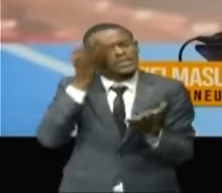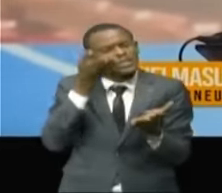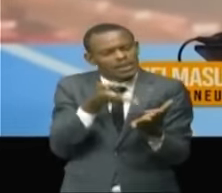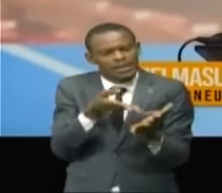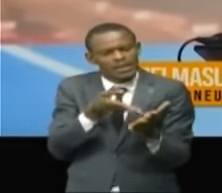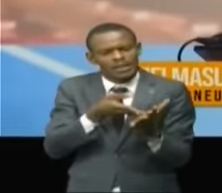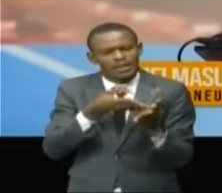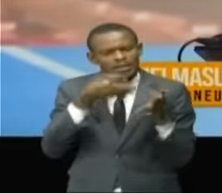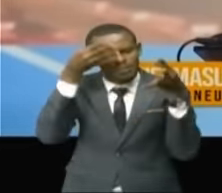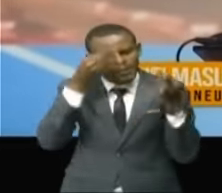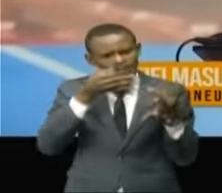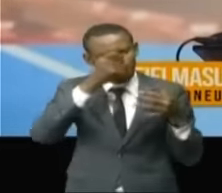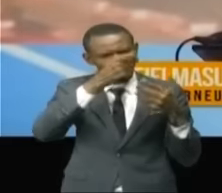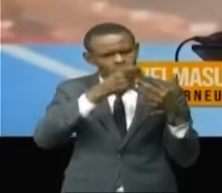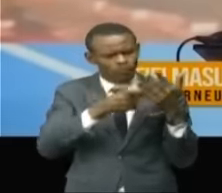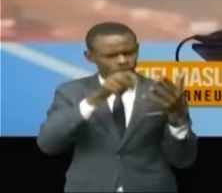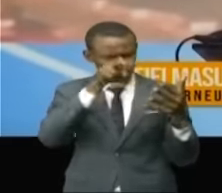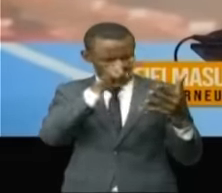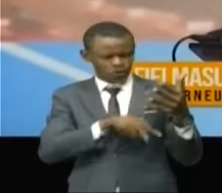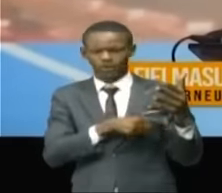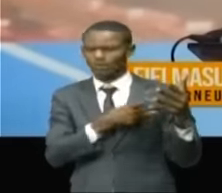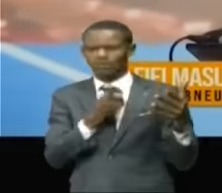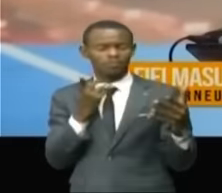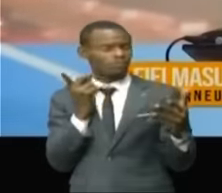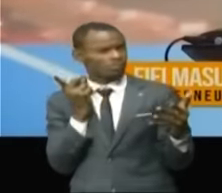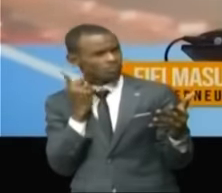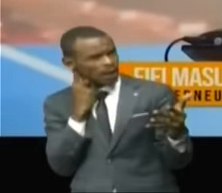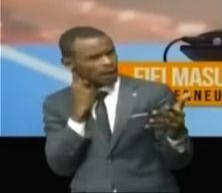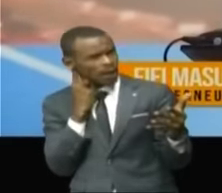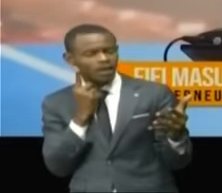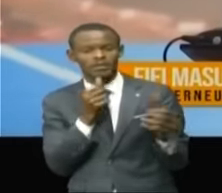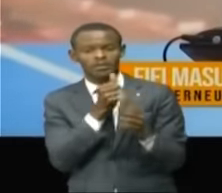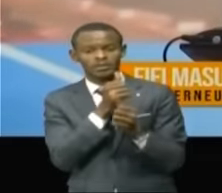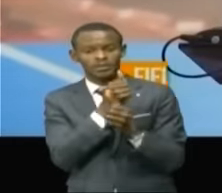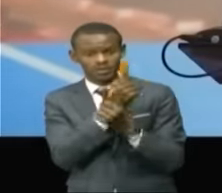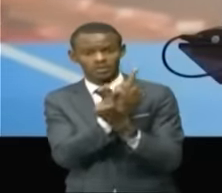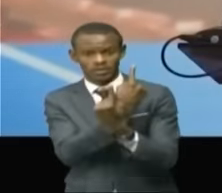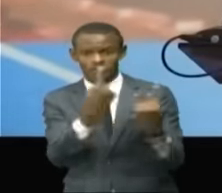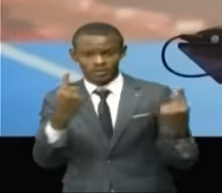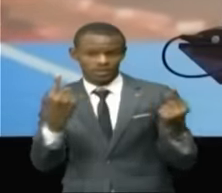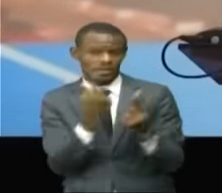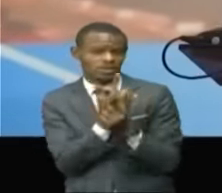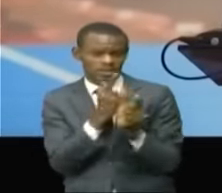application, qui certainement apportera un plus sur notre savoir-faire,